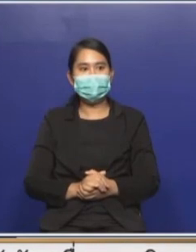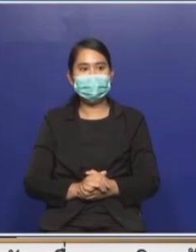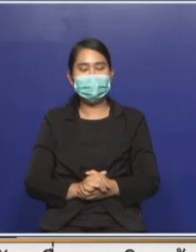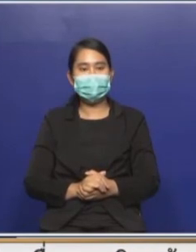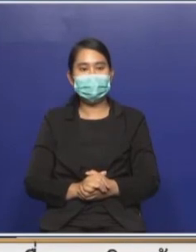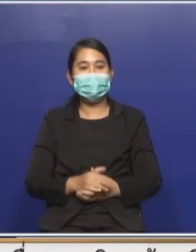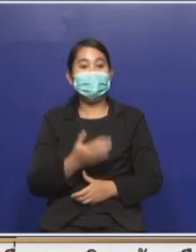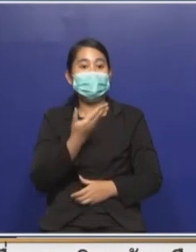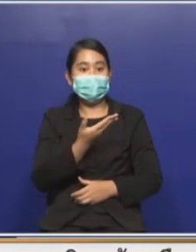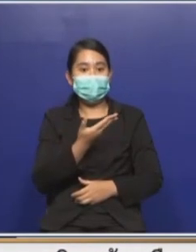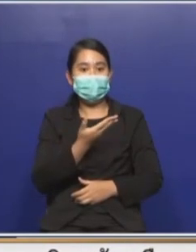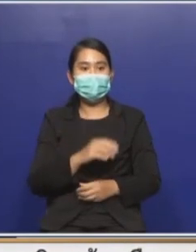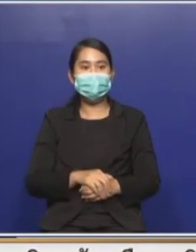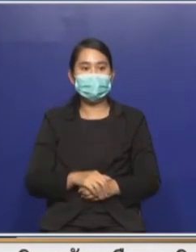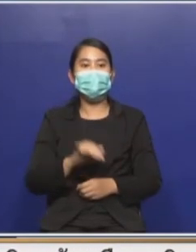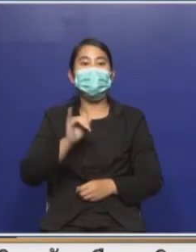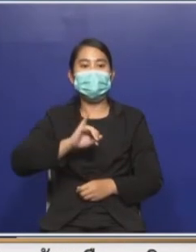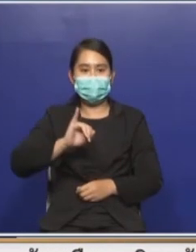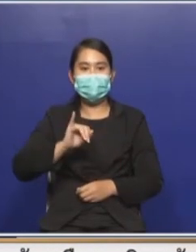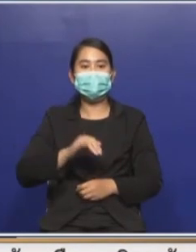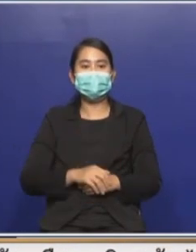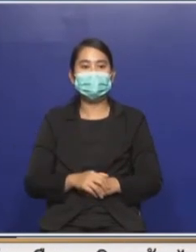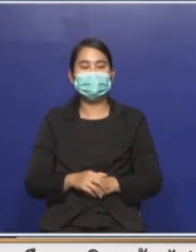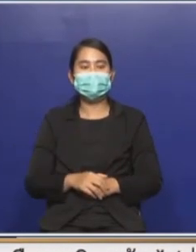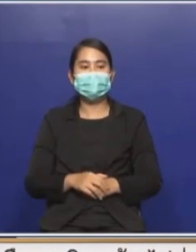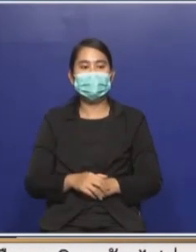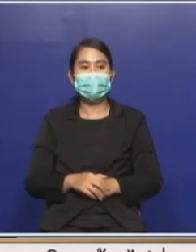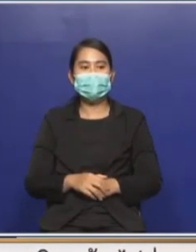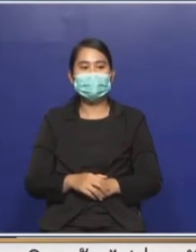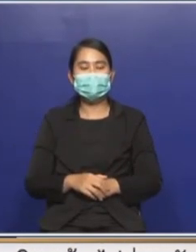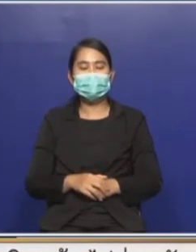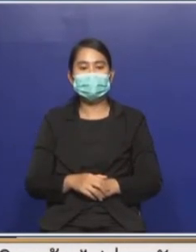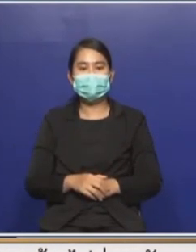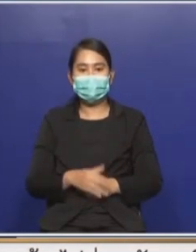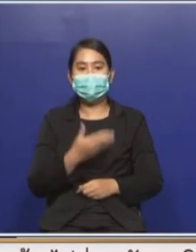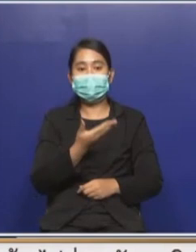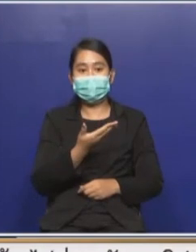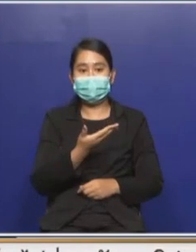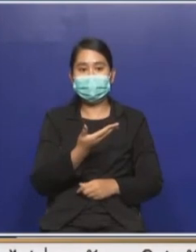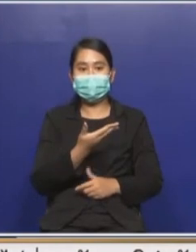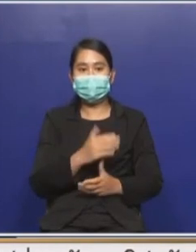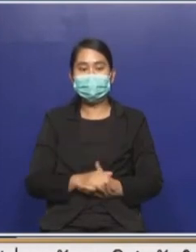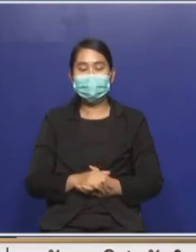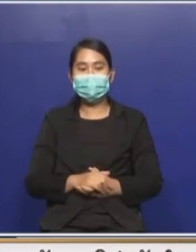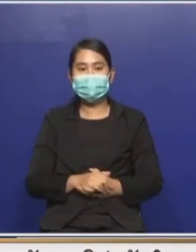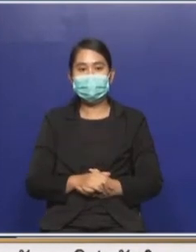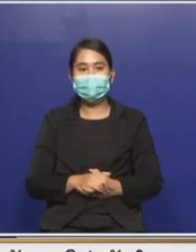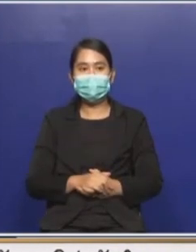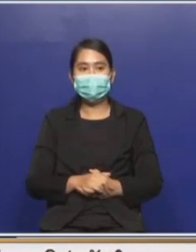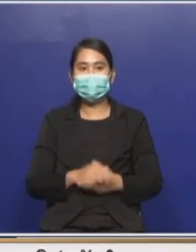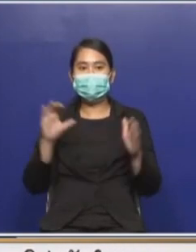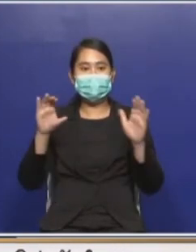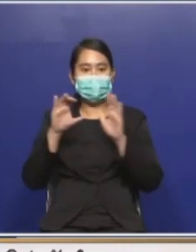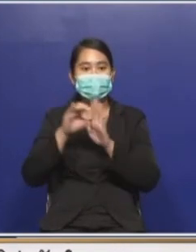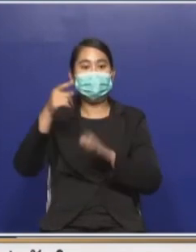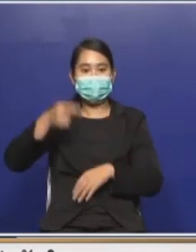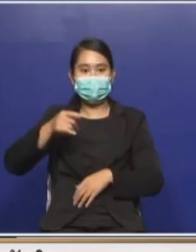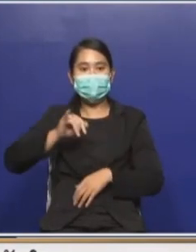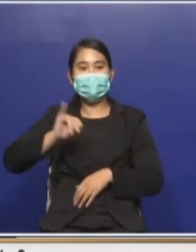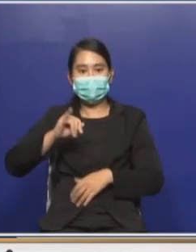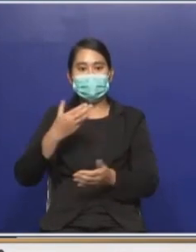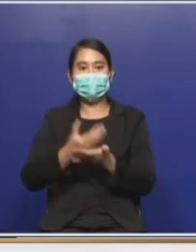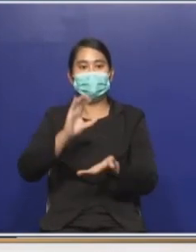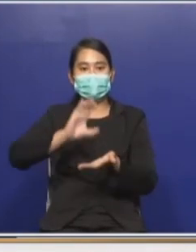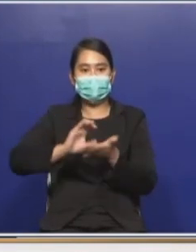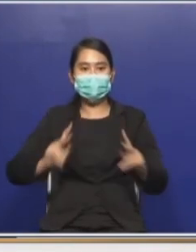อันนี้คือทำแบบนี้ถูกต้องต่อไปครับนี่แหละครับอันนี้คือของจริงที่ถูกต้องงบประมาณของกระทรว